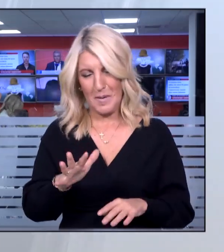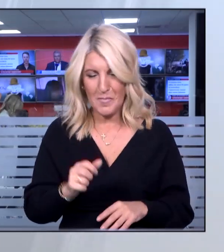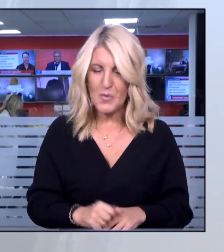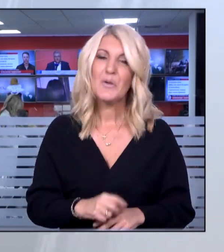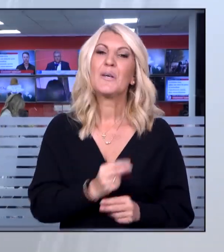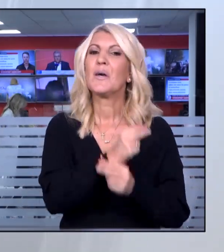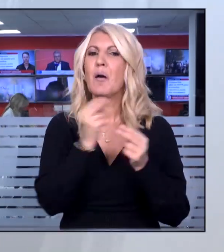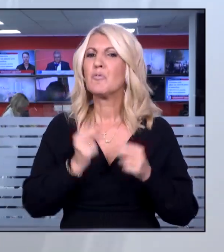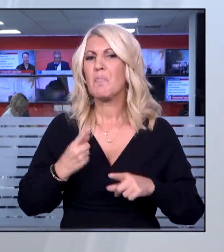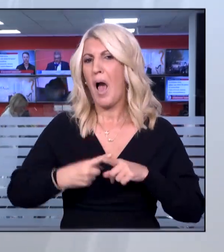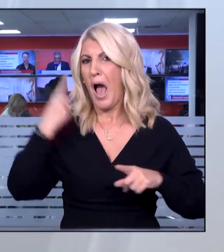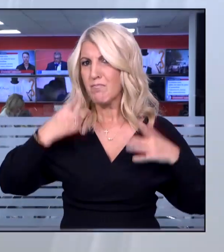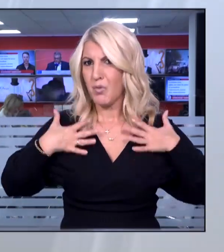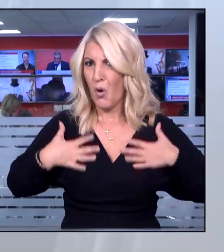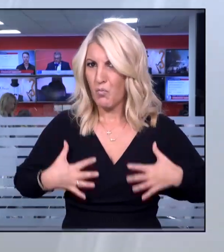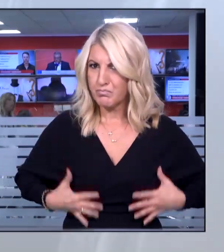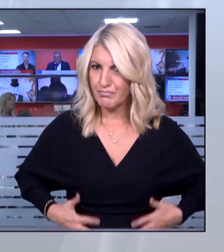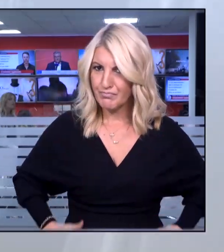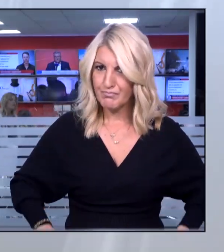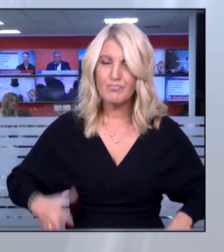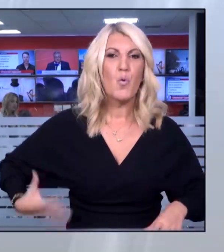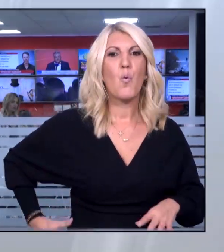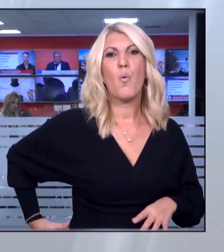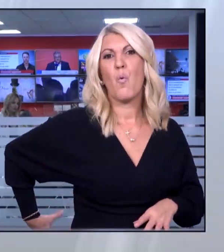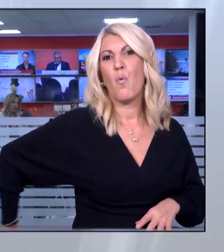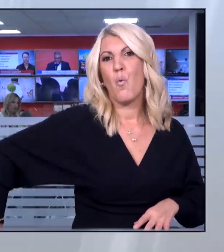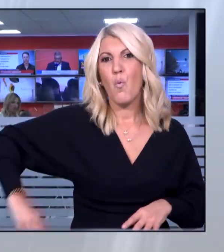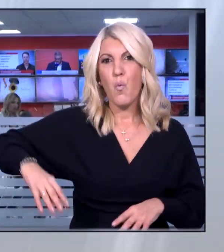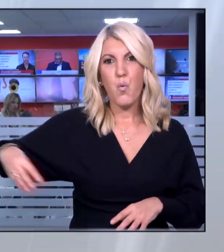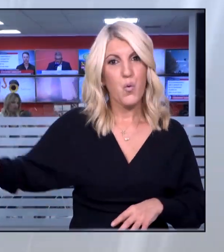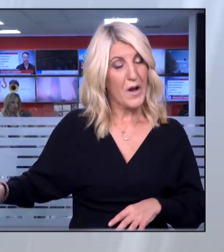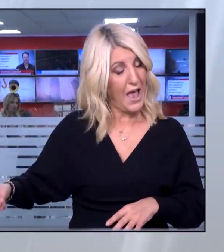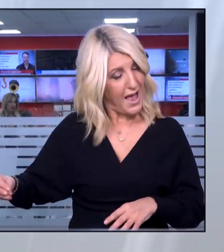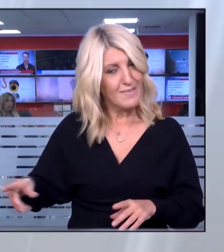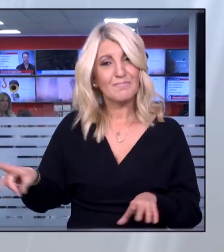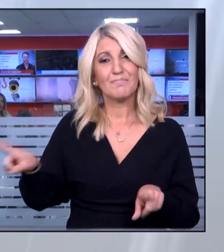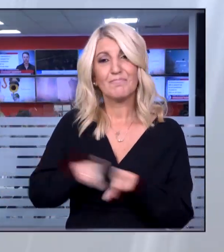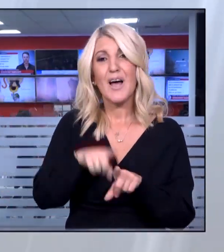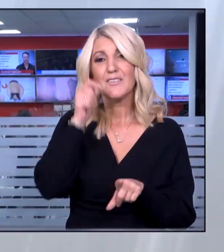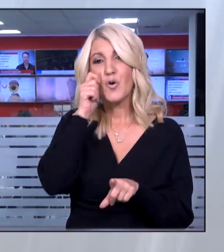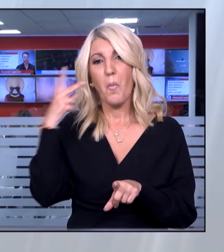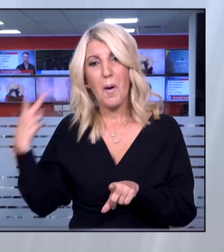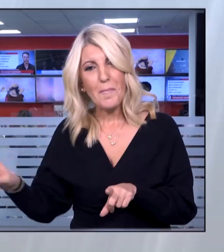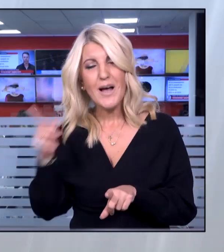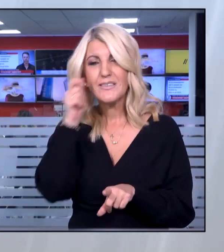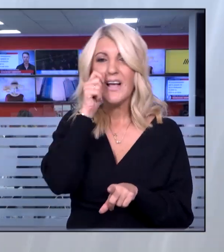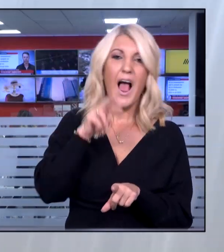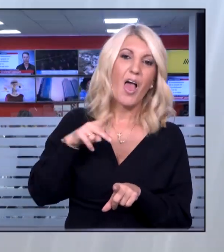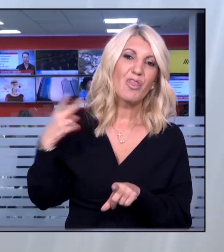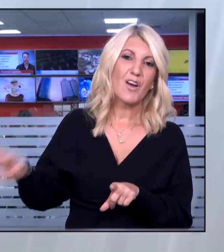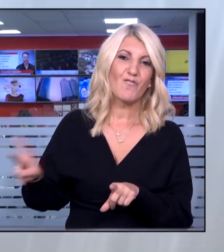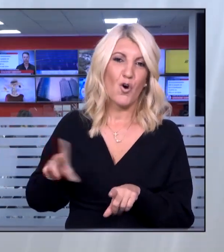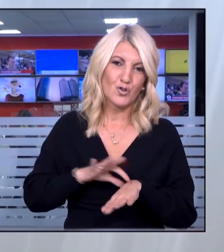νηφικό, με μακριά ουρά συνοδευόμενη από τον πατέρα και τον αδελφό της.